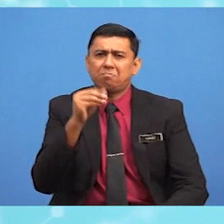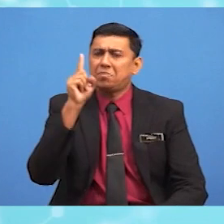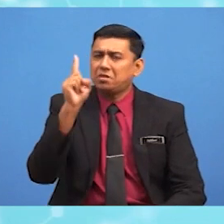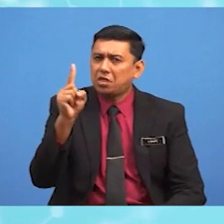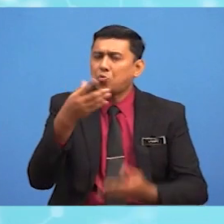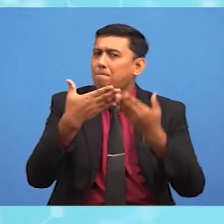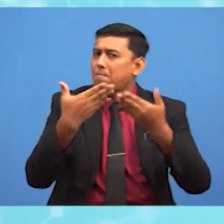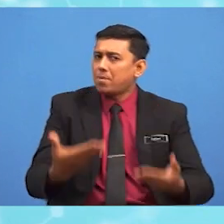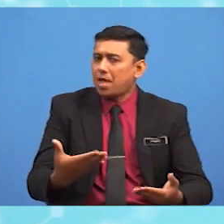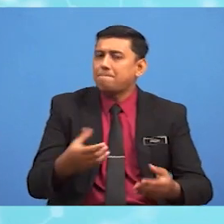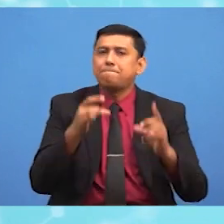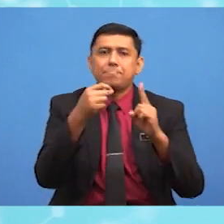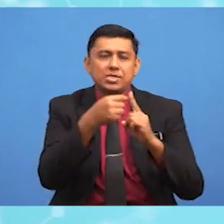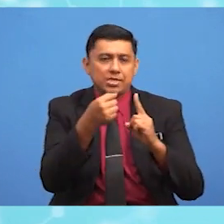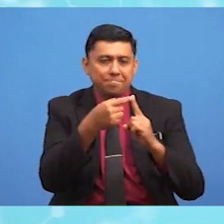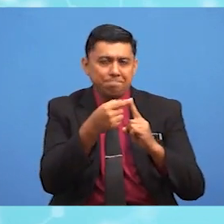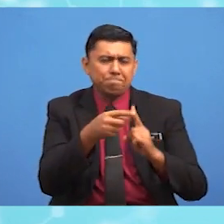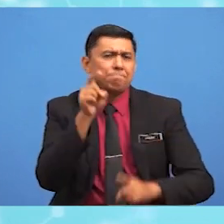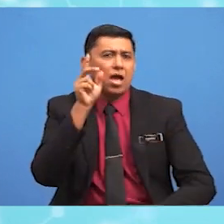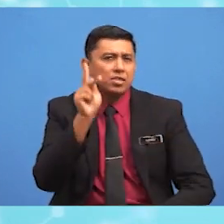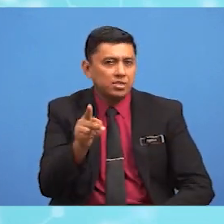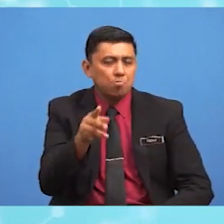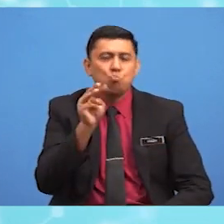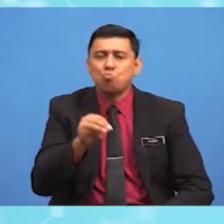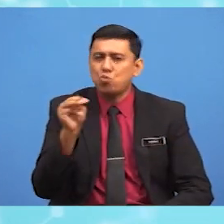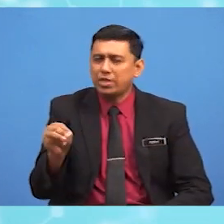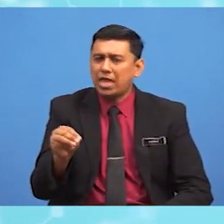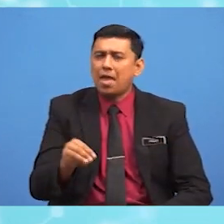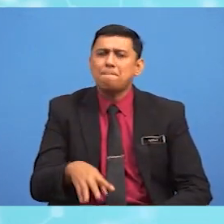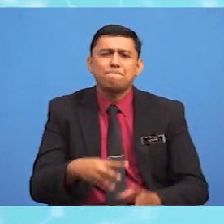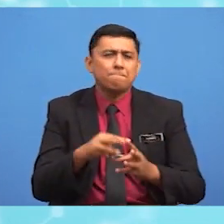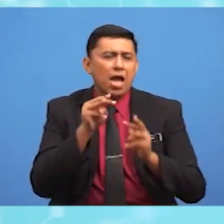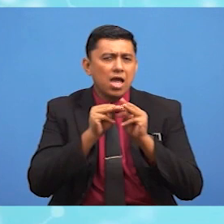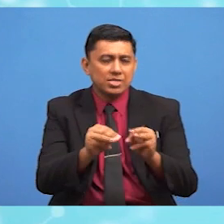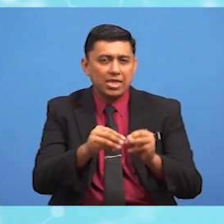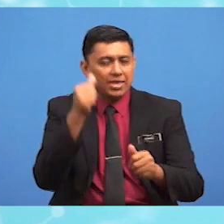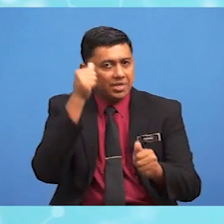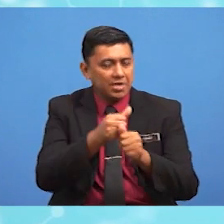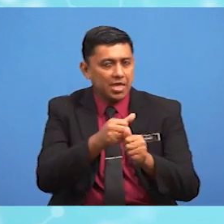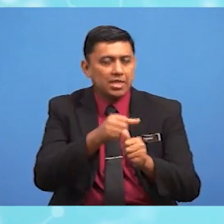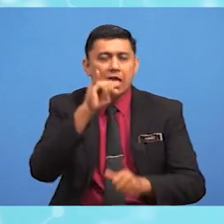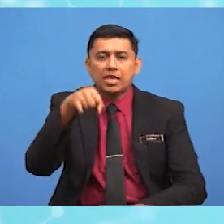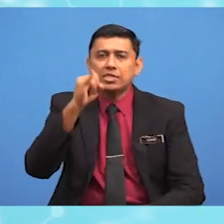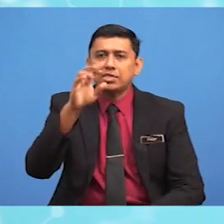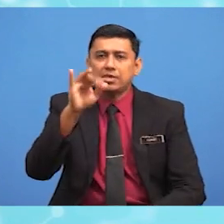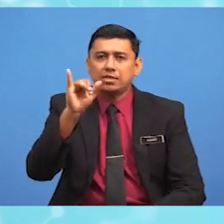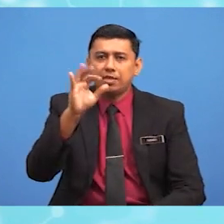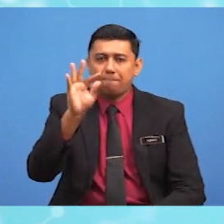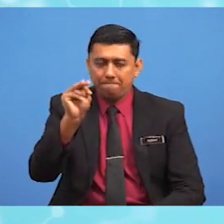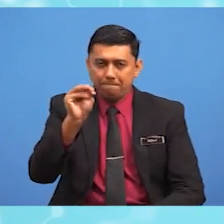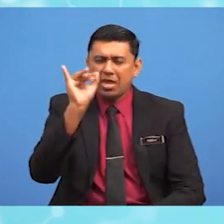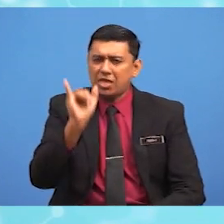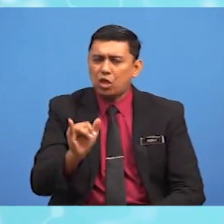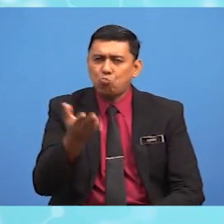satu pemberat besi. Cikgu pasti murid-murid masih ingat tajuk jirim yang telah dipelajari semasa